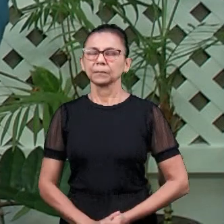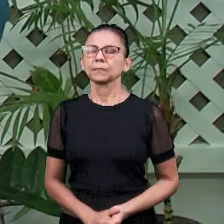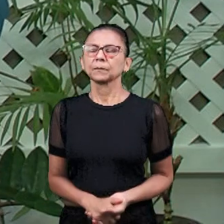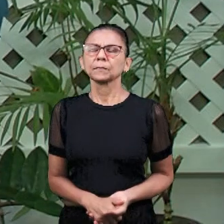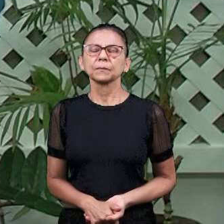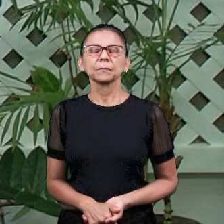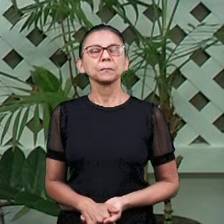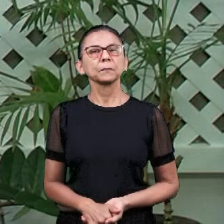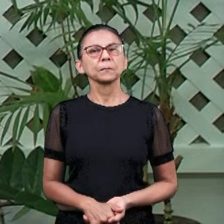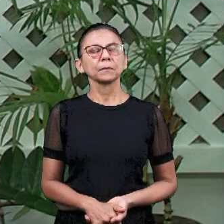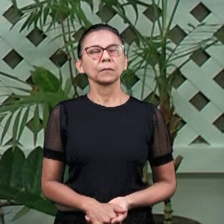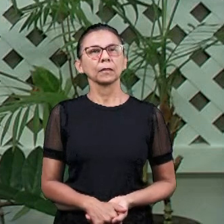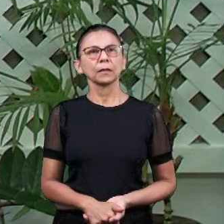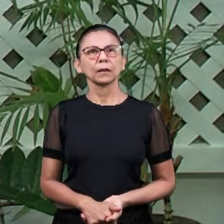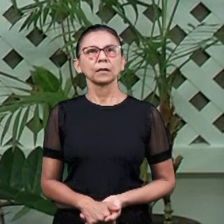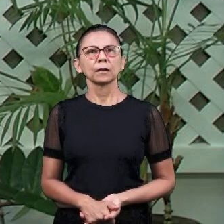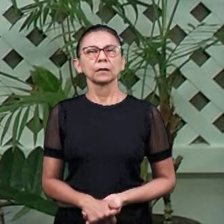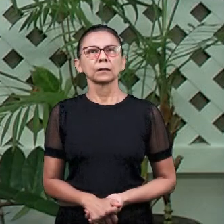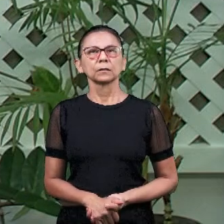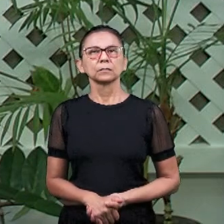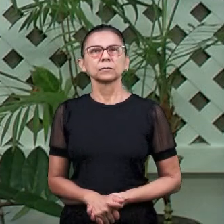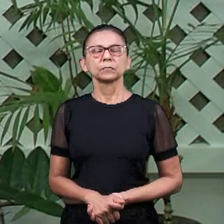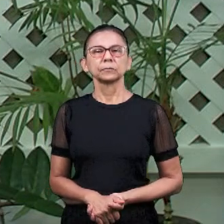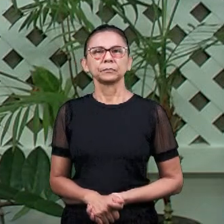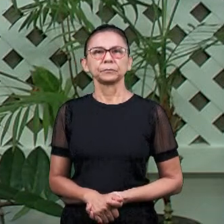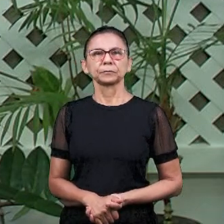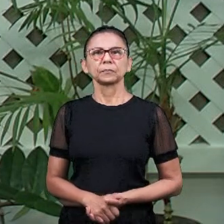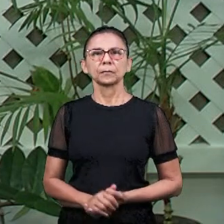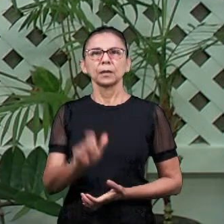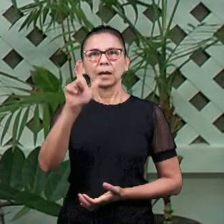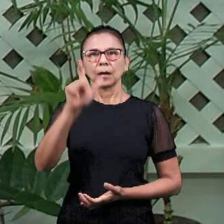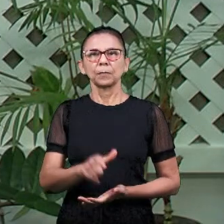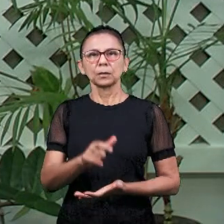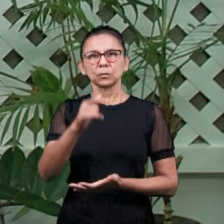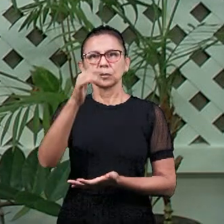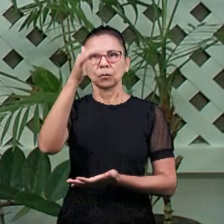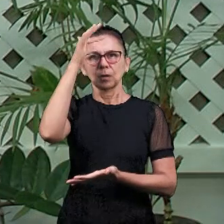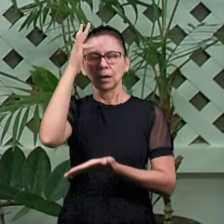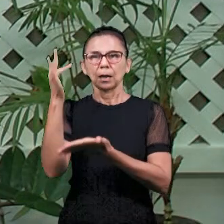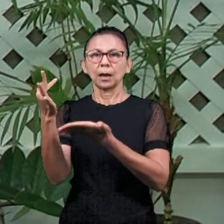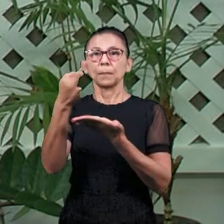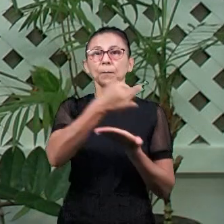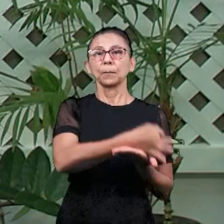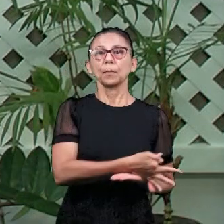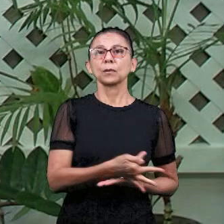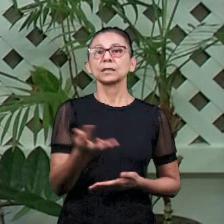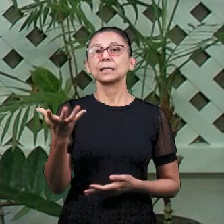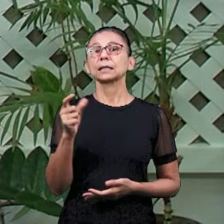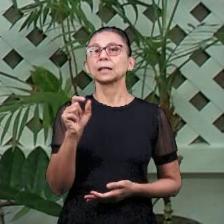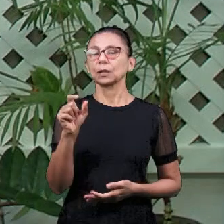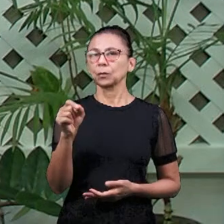l'apostate, il veut? Il veut une église, il quitte cette église